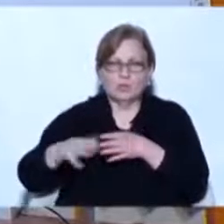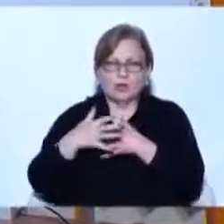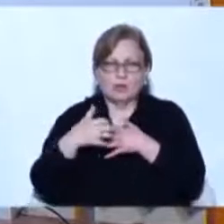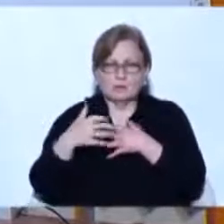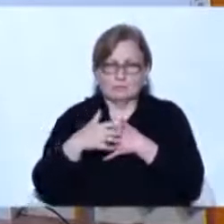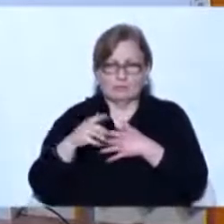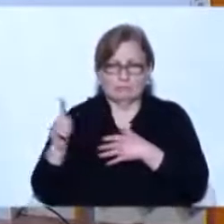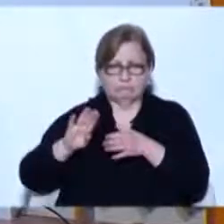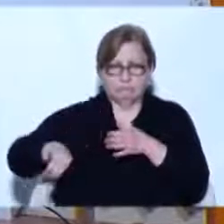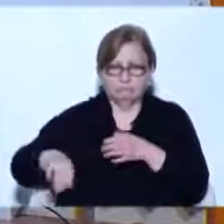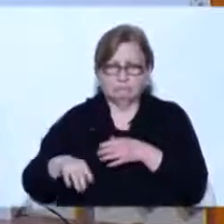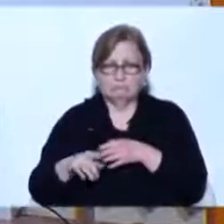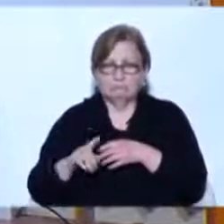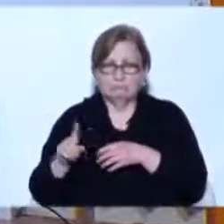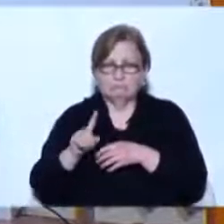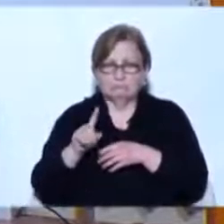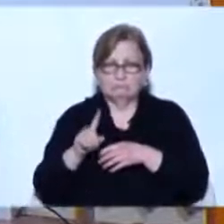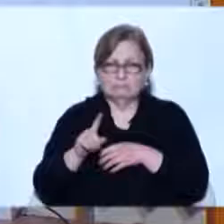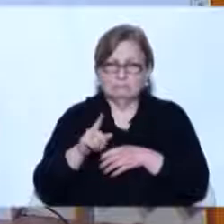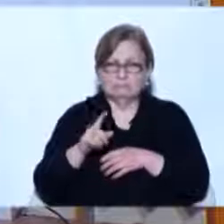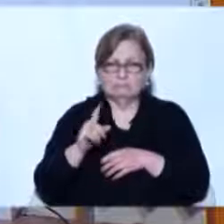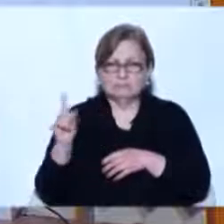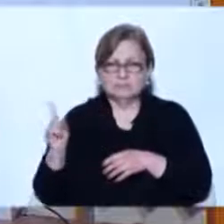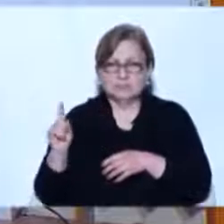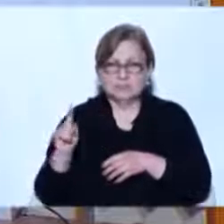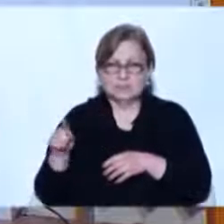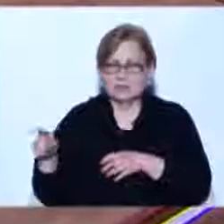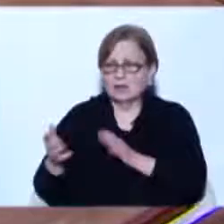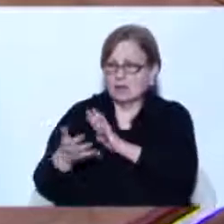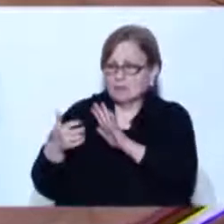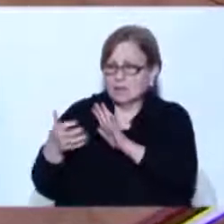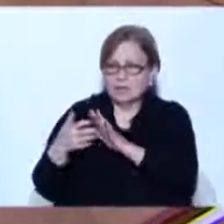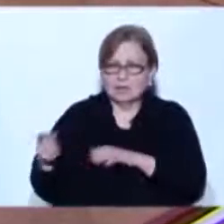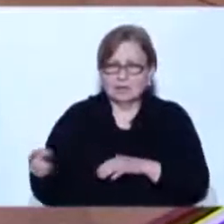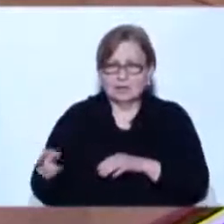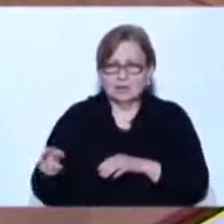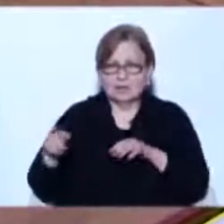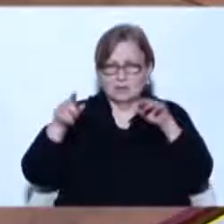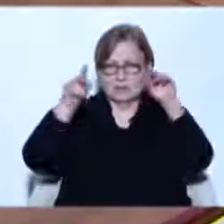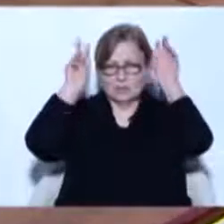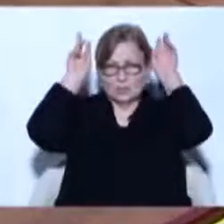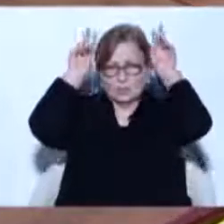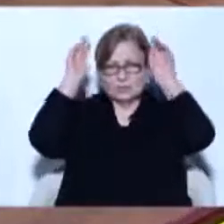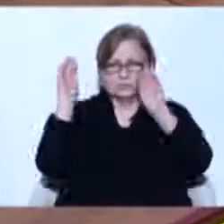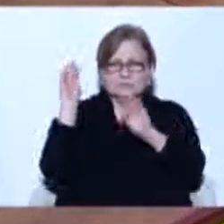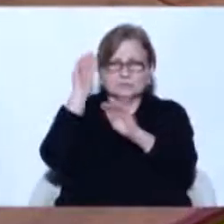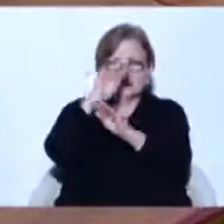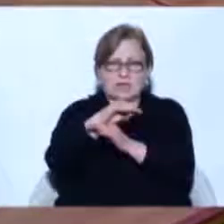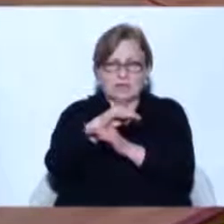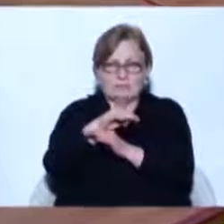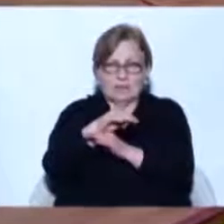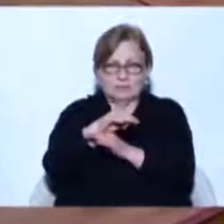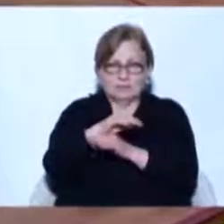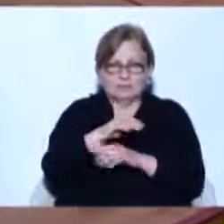კატაო. რაც საკუდეზე დააკლდა, ყურებზე